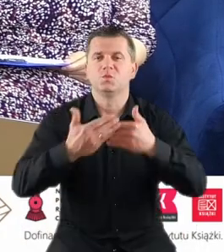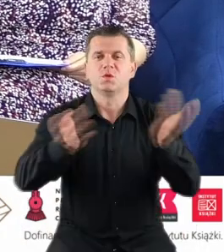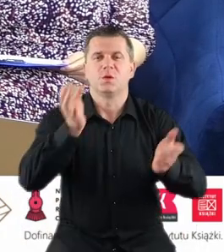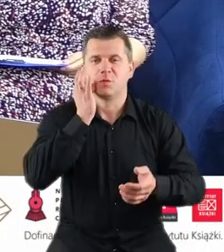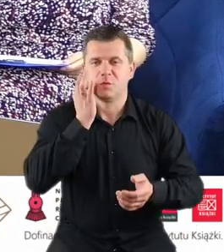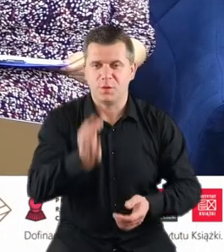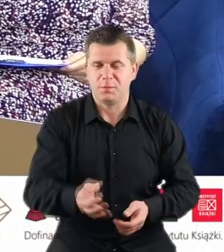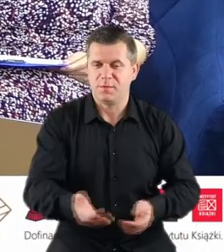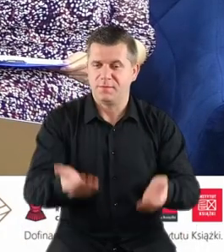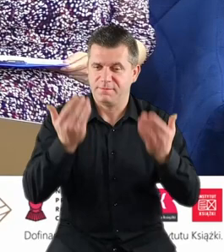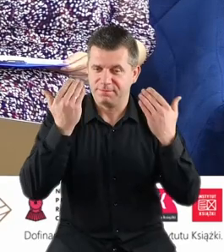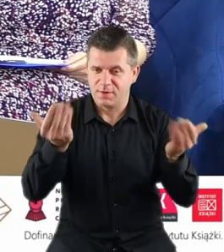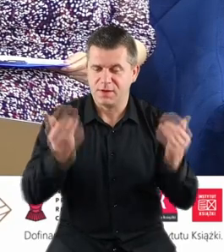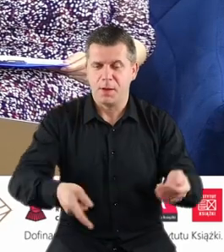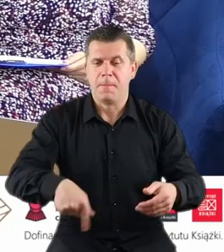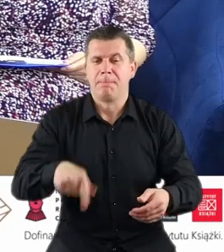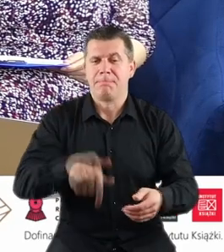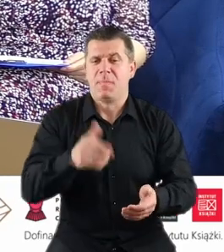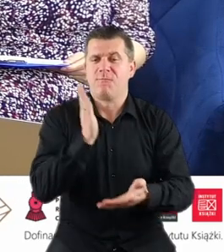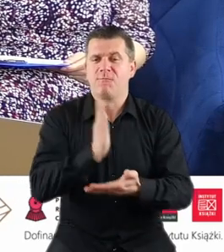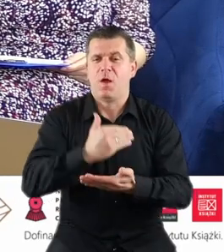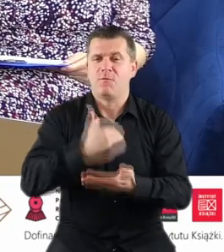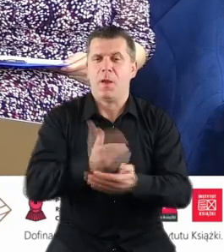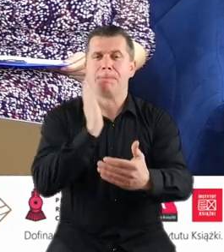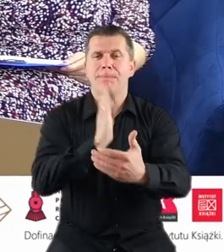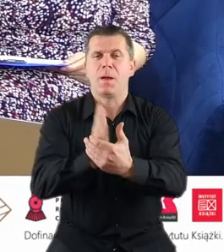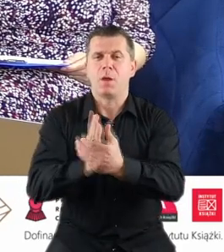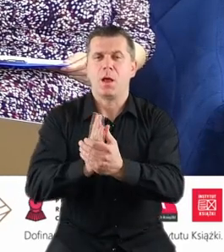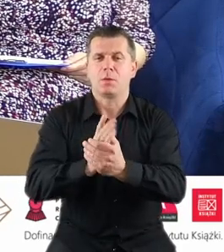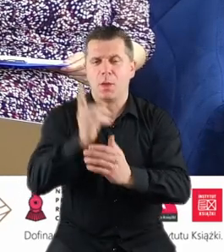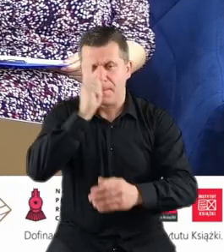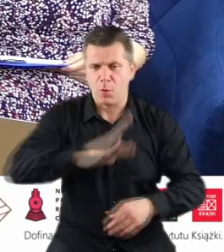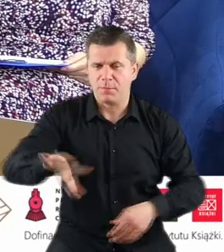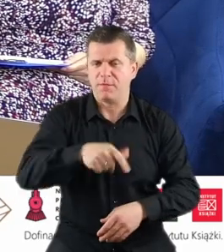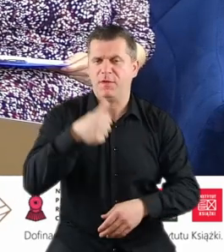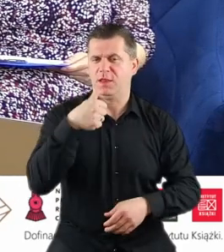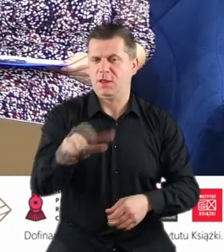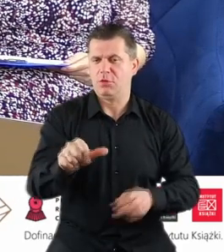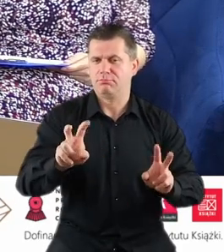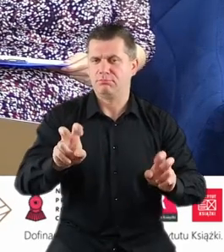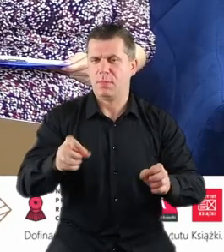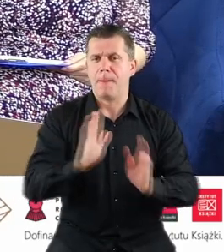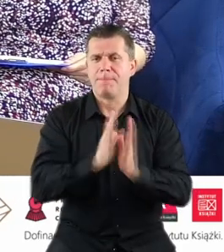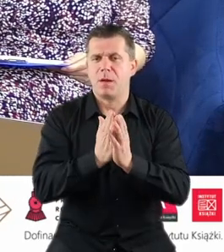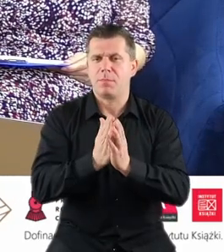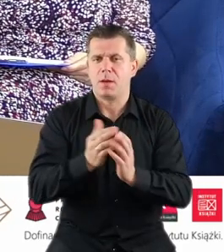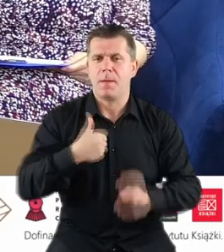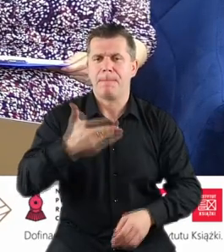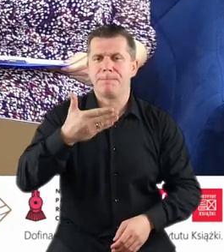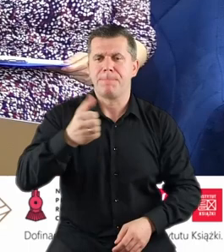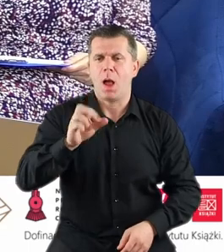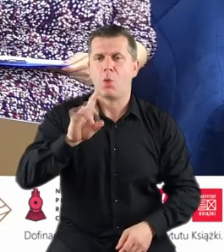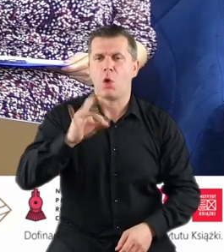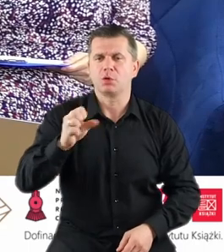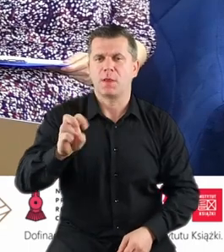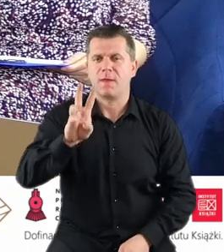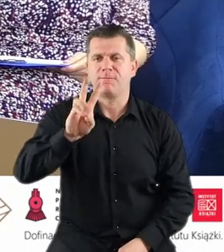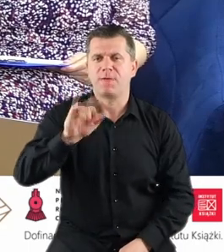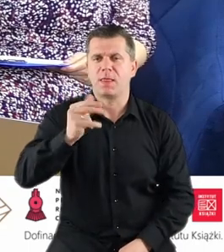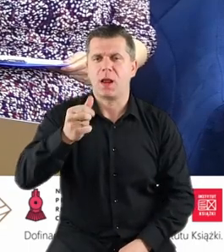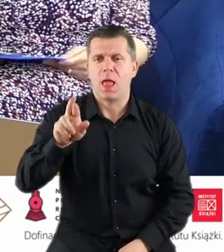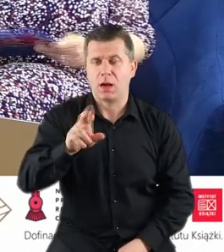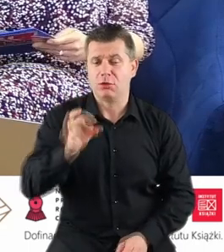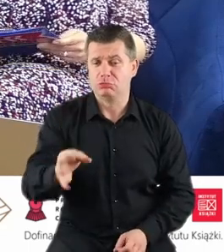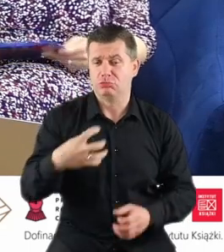Dzień dobry Państwu. Witamy z Wojewódzkiej Biblioteki Publicznej w Tygodniu Bibliotek. Witam Państwa Małgorzata Winkler. Obok mnie na kanapie